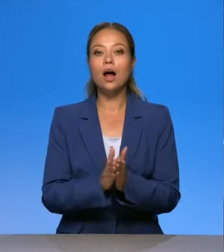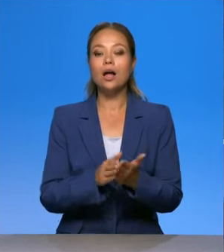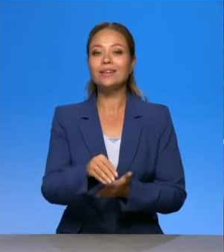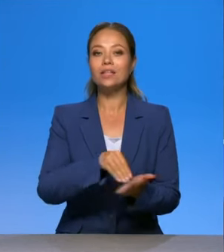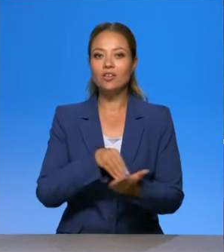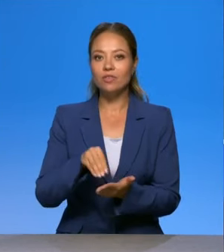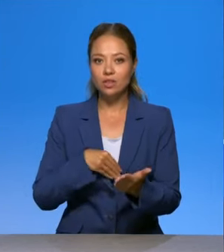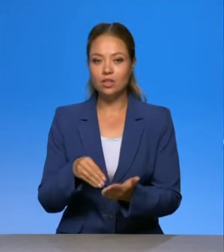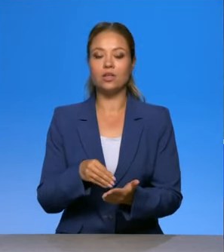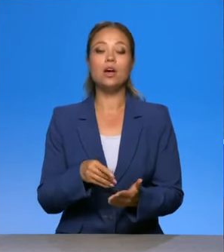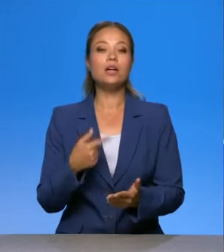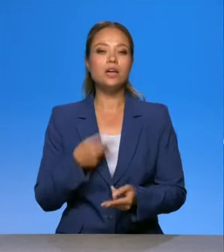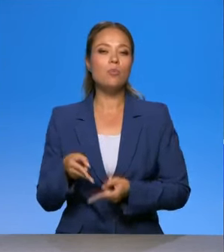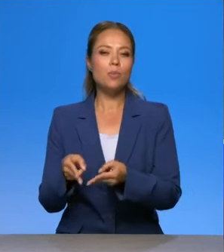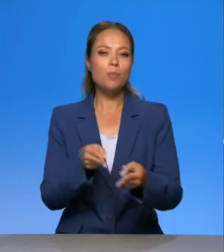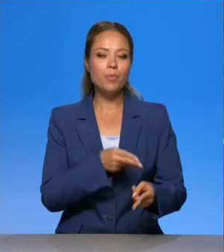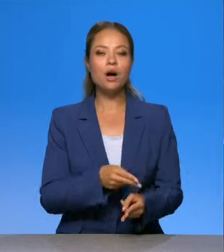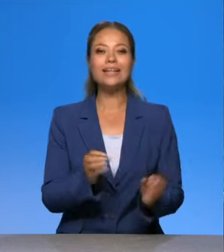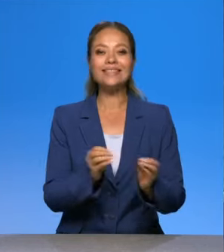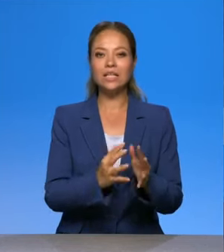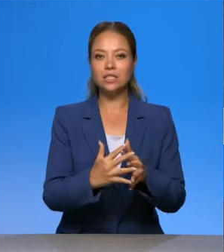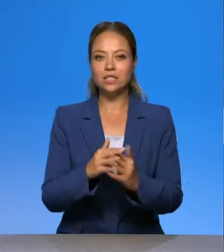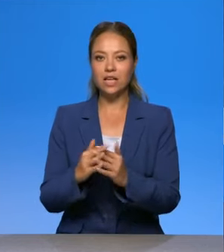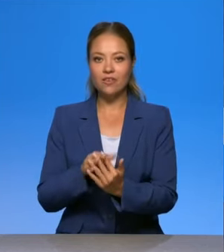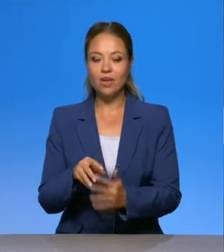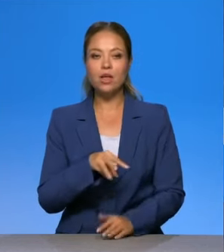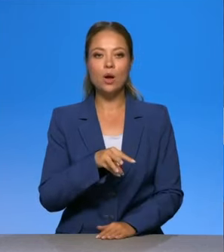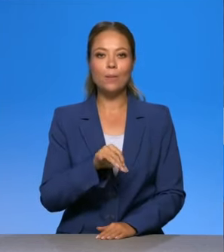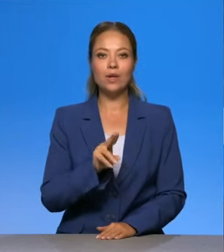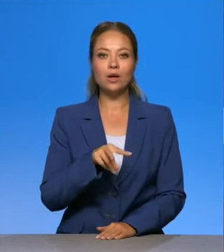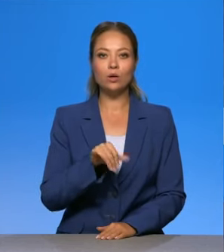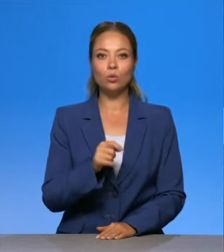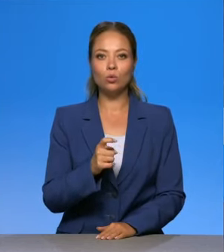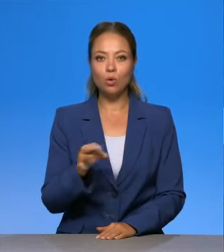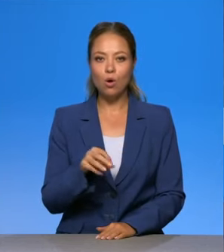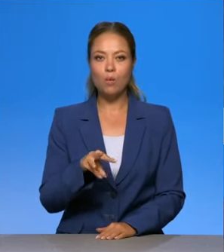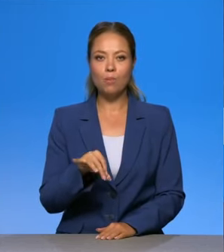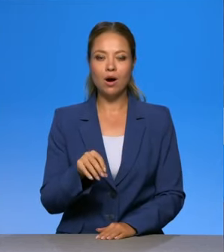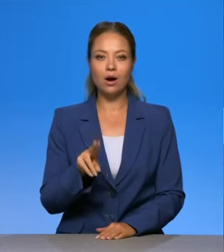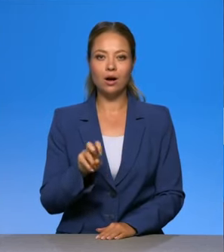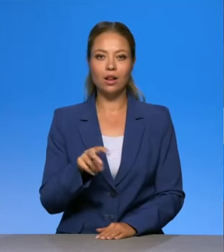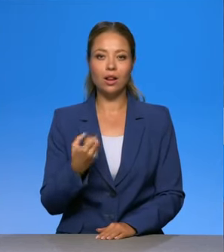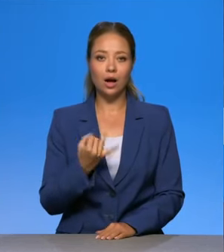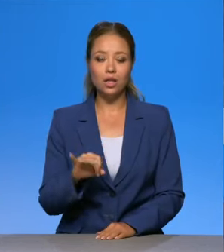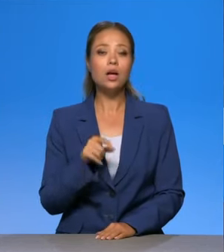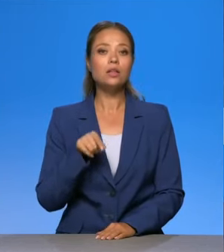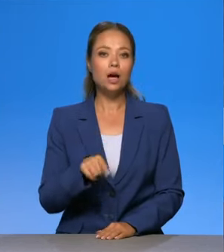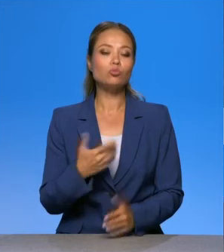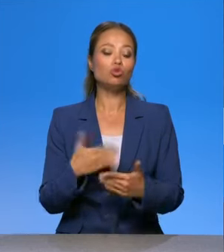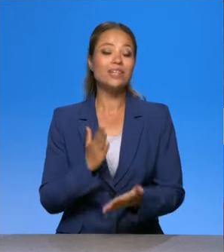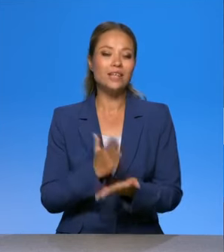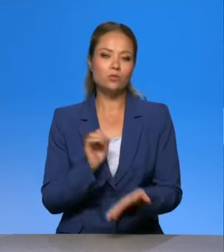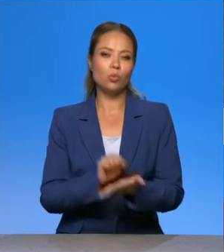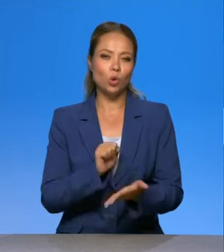Миклуха Маклая. Вот я посетил те же самые деревни и открывал дневники Миклуха Маклая, уже опубликовано это 6-томное собрание сочинений, и там есть